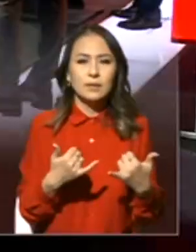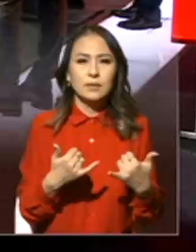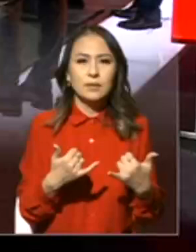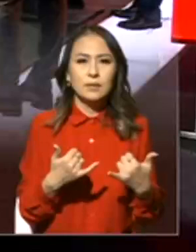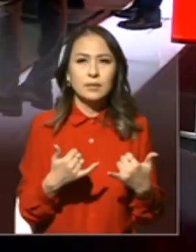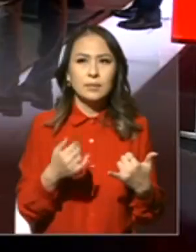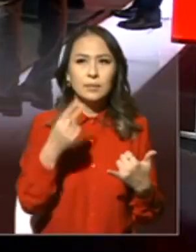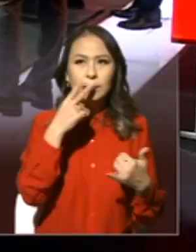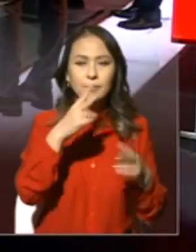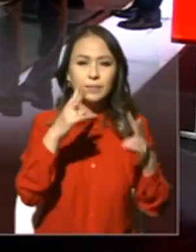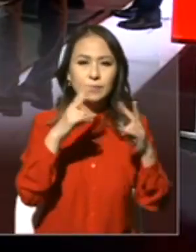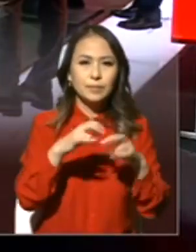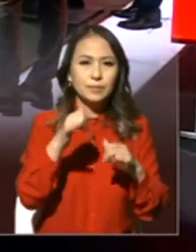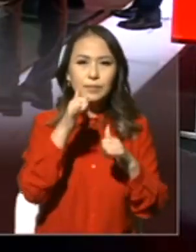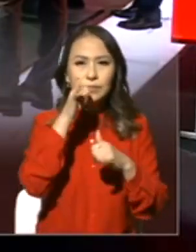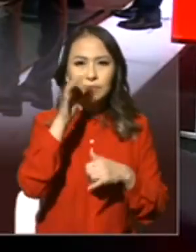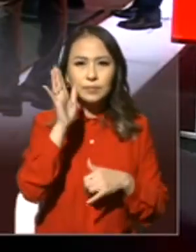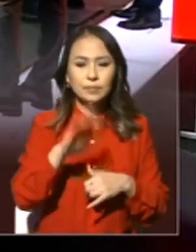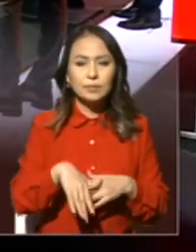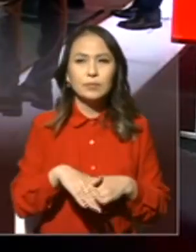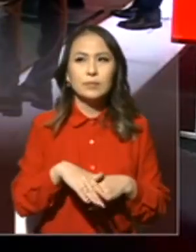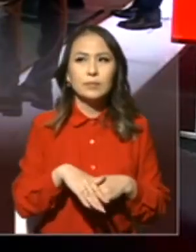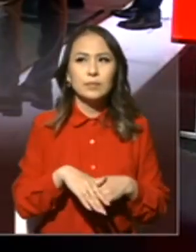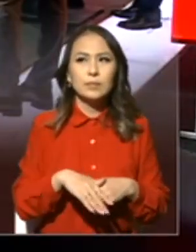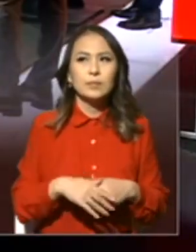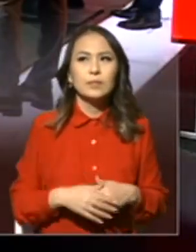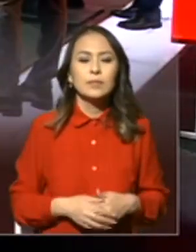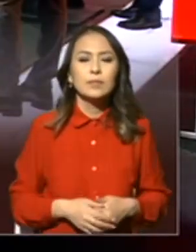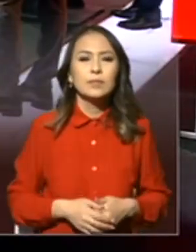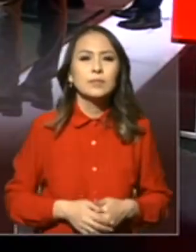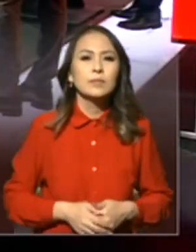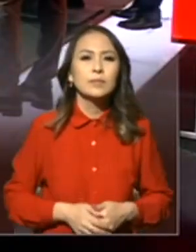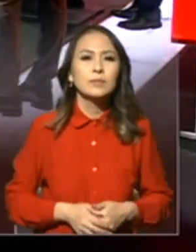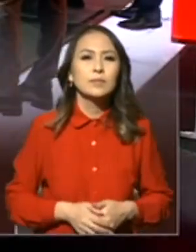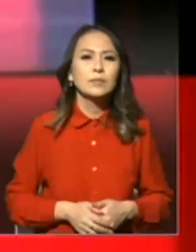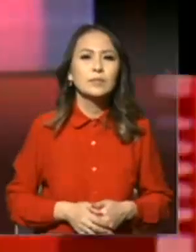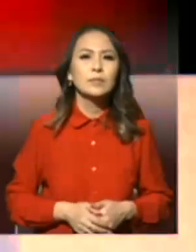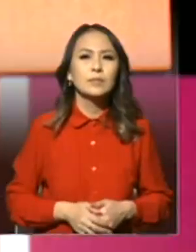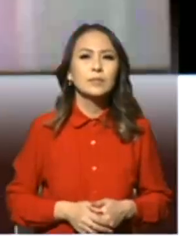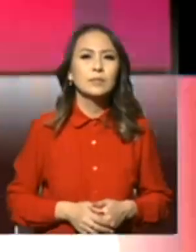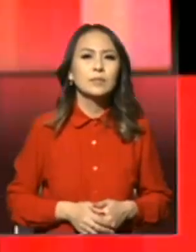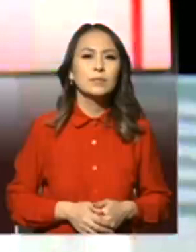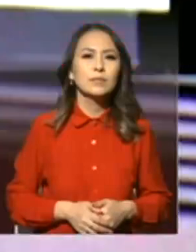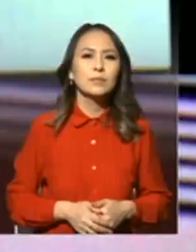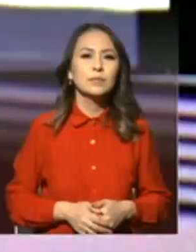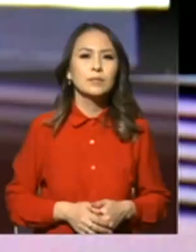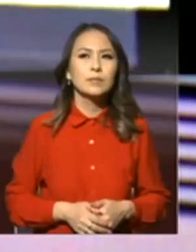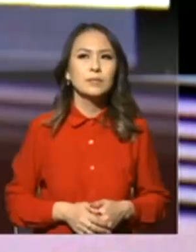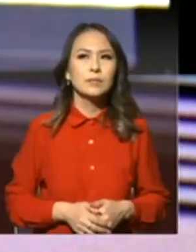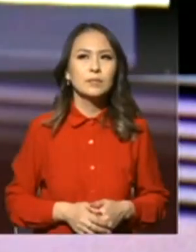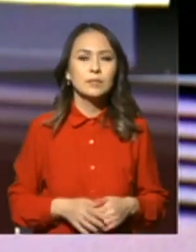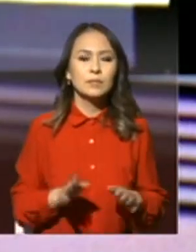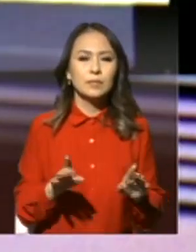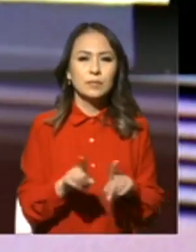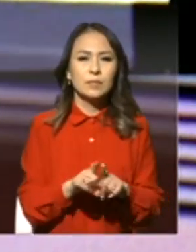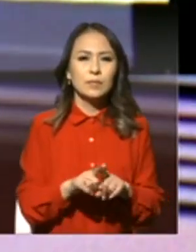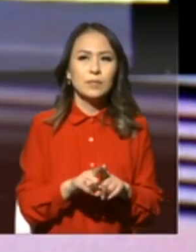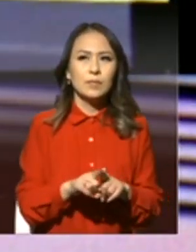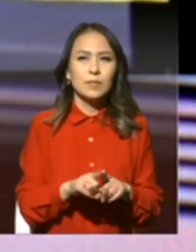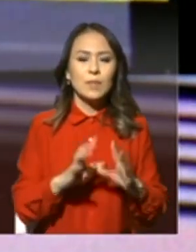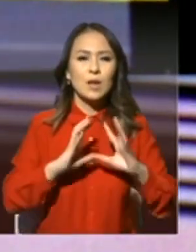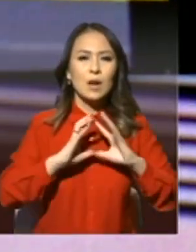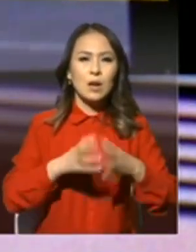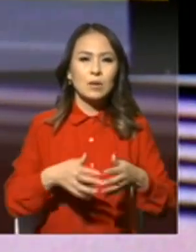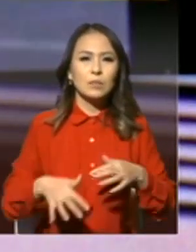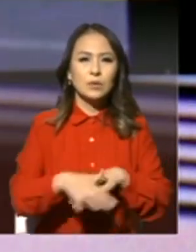зерттеп, әрбір бағаны қарай алмаймыз. Зерттей алмаймыз. Оны келешекке де қоямыз. Иә, ол әлемдік